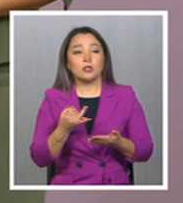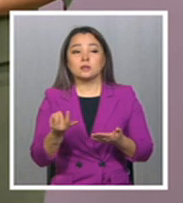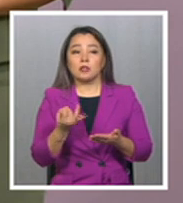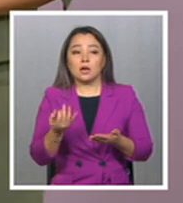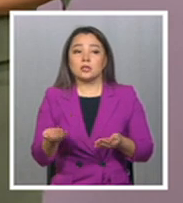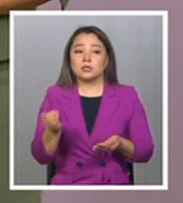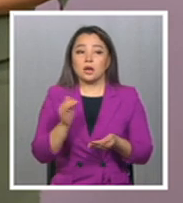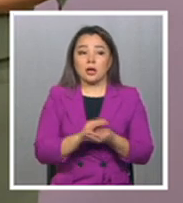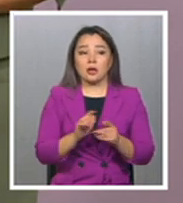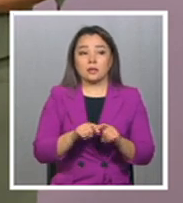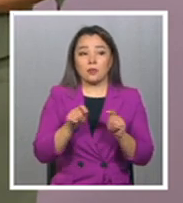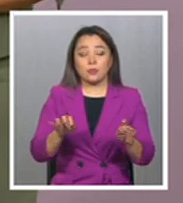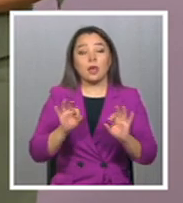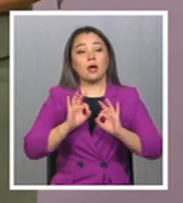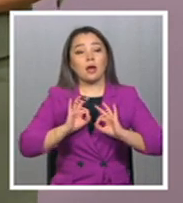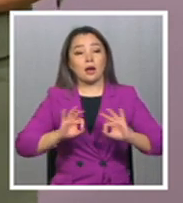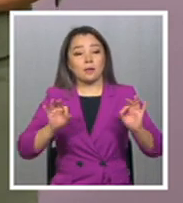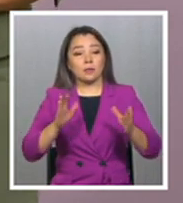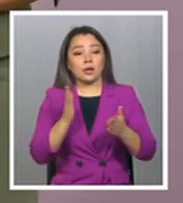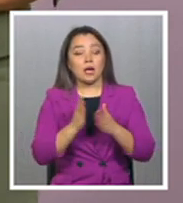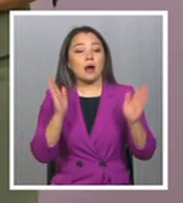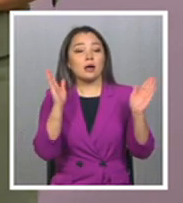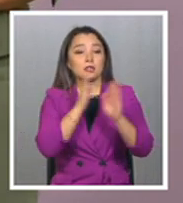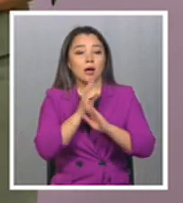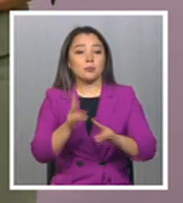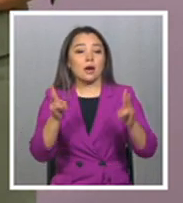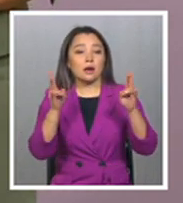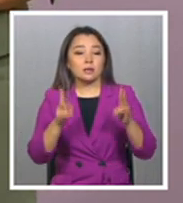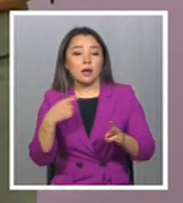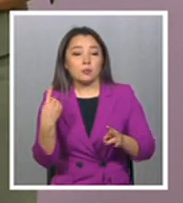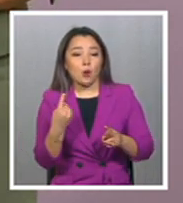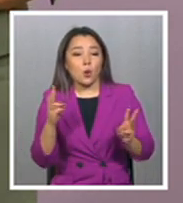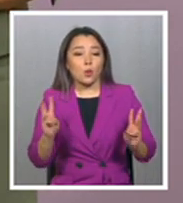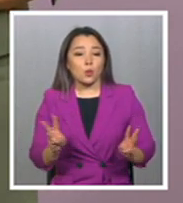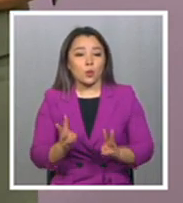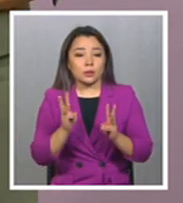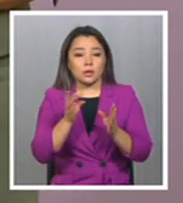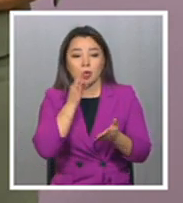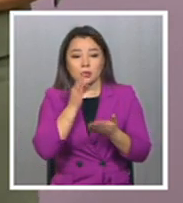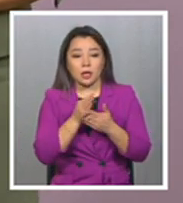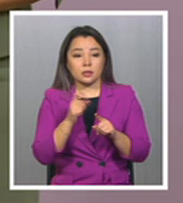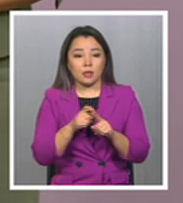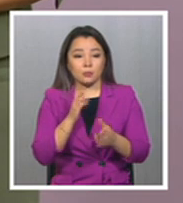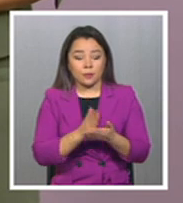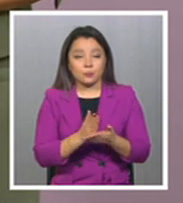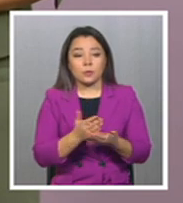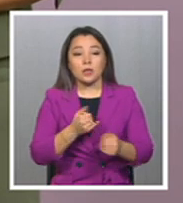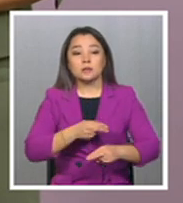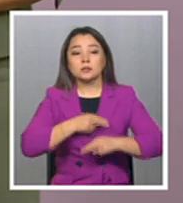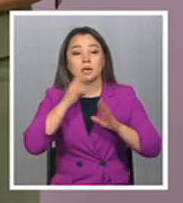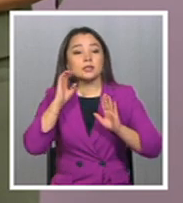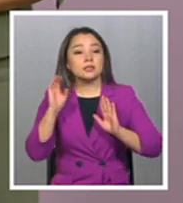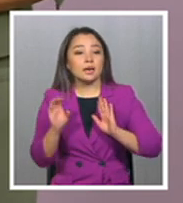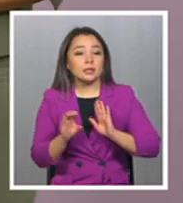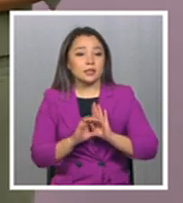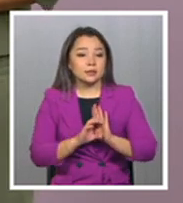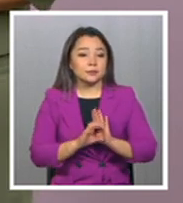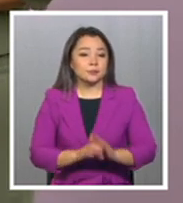танысамыз. Әңгімеде табиғат апатының бірі өрт туралы сөз болады. Мұқият тыңдаңдар.